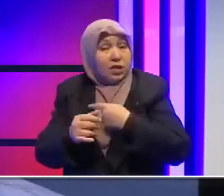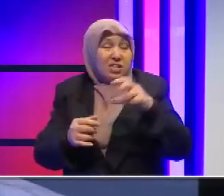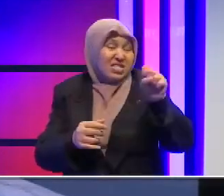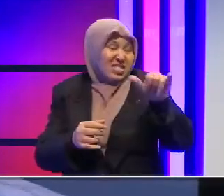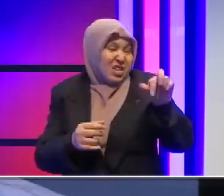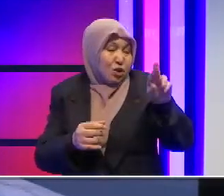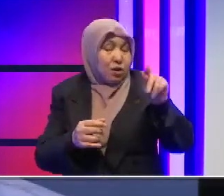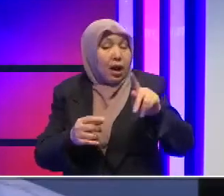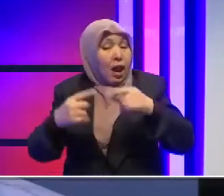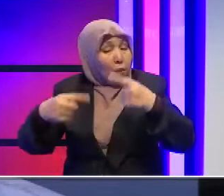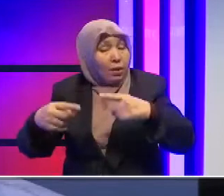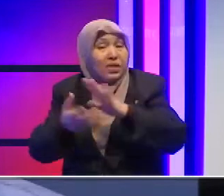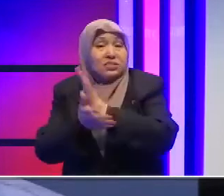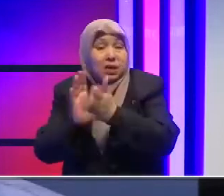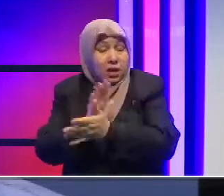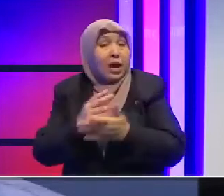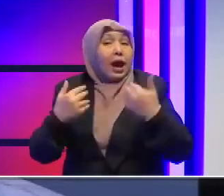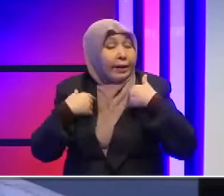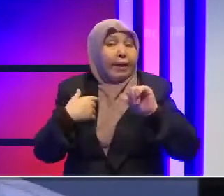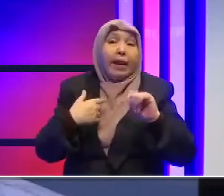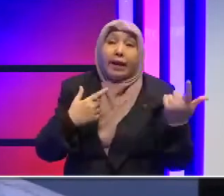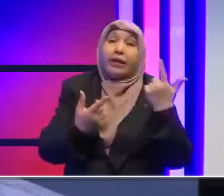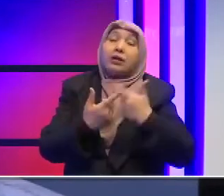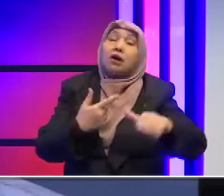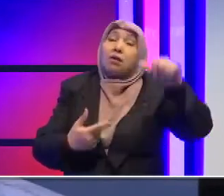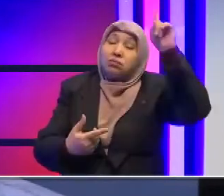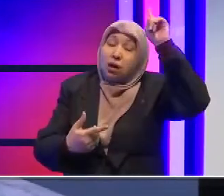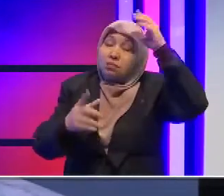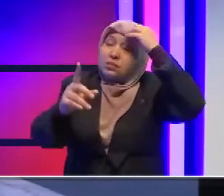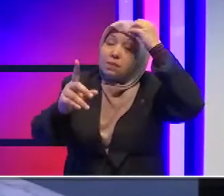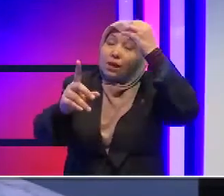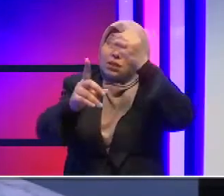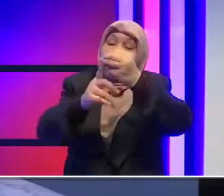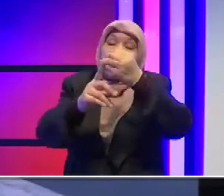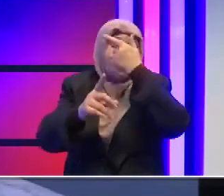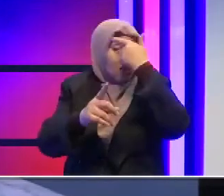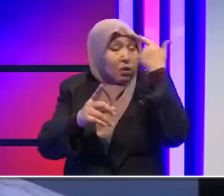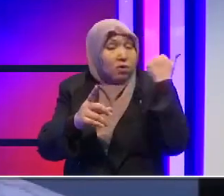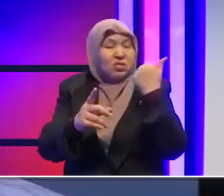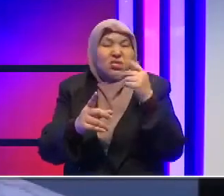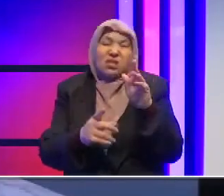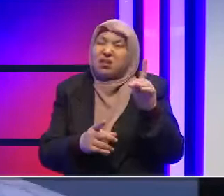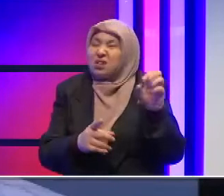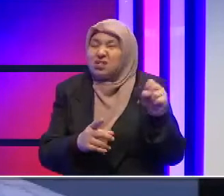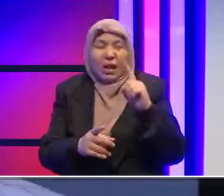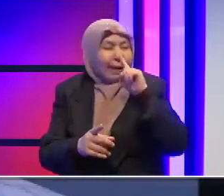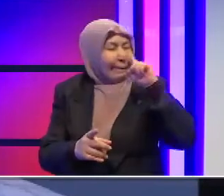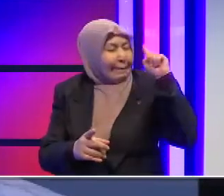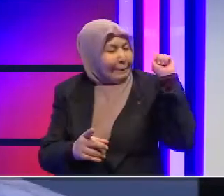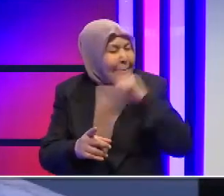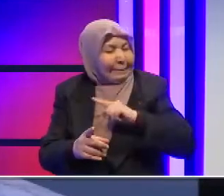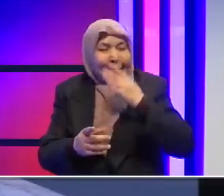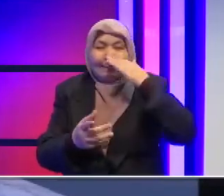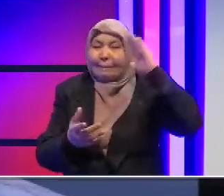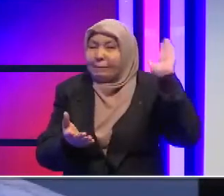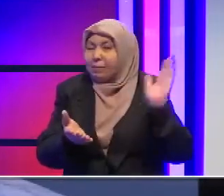lawan kepada ikhlas menjadikan adanya yang lain daripada Allah sebagai matlamatnya, kerana kesannya sangat-sangat buruk.